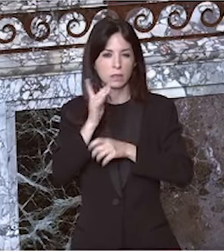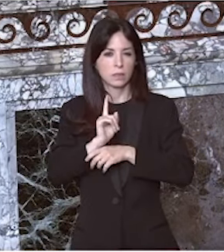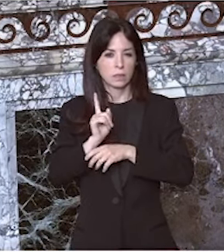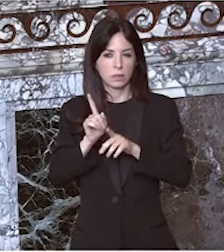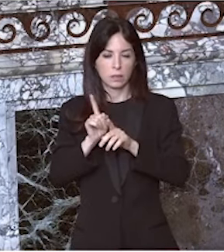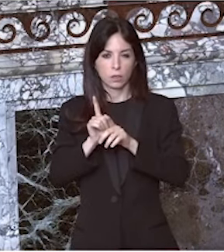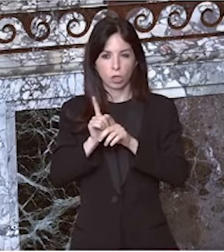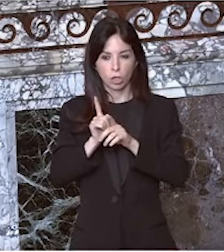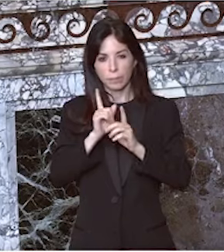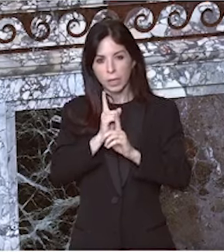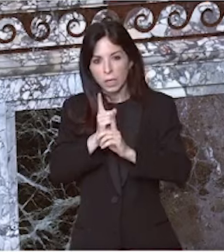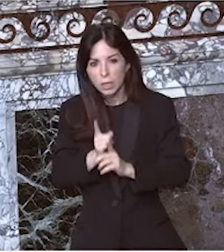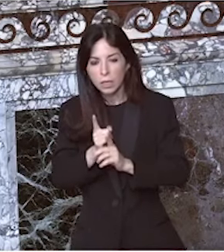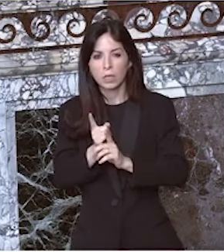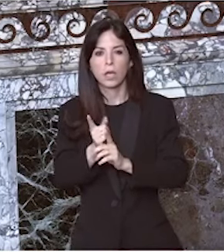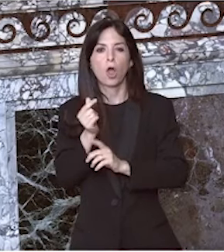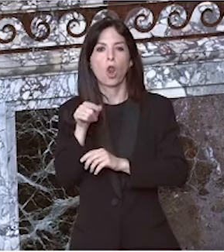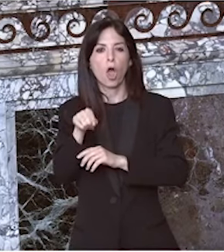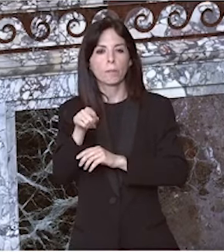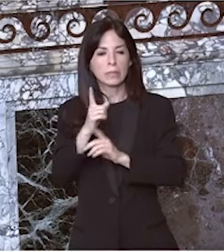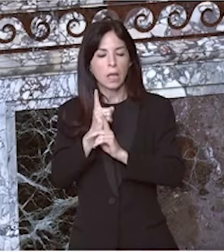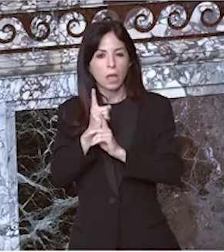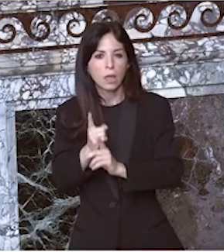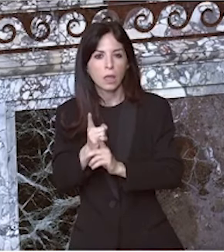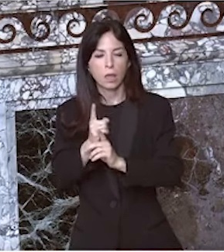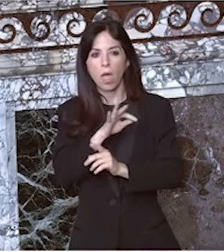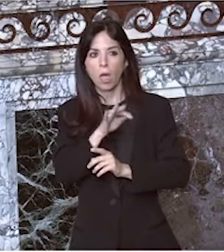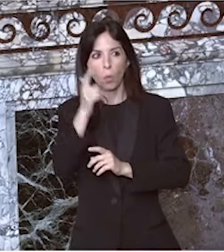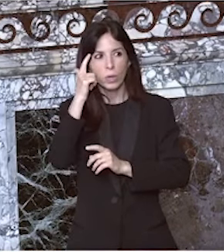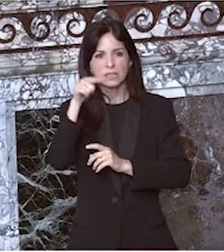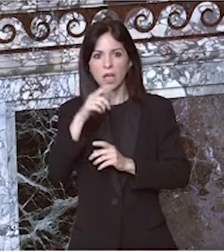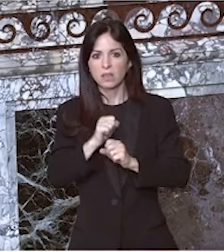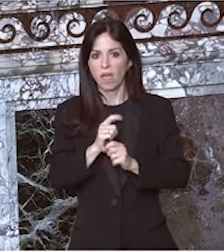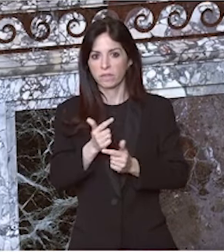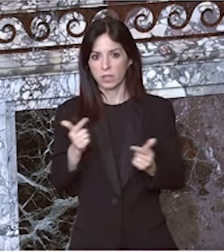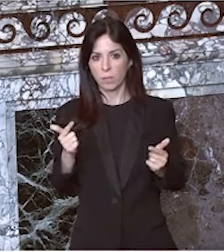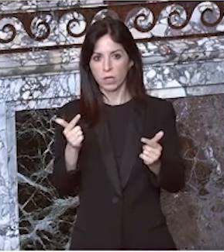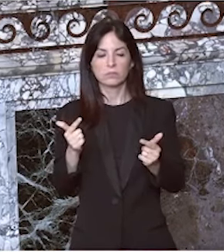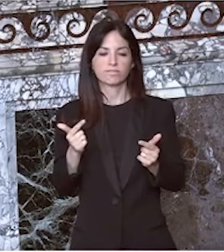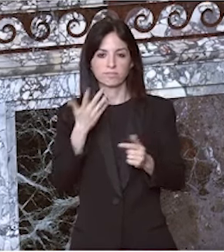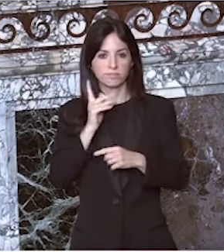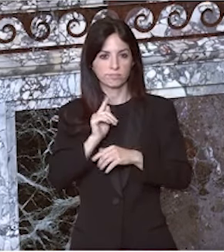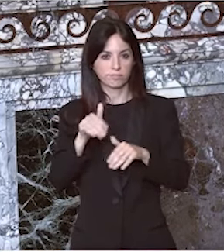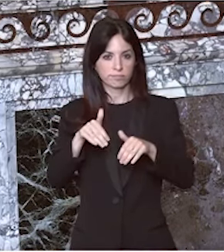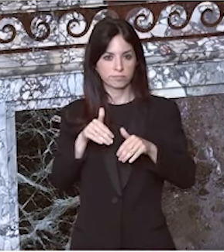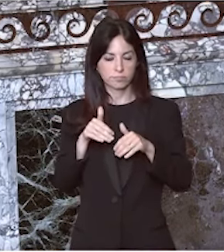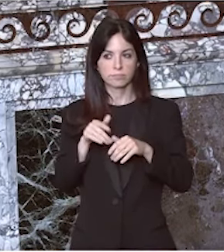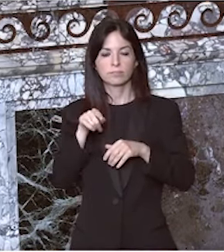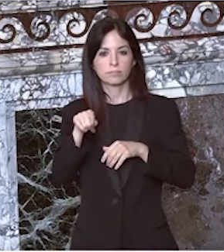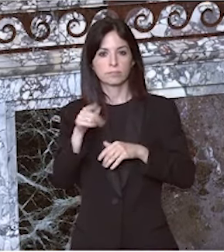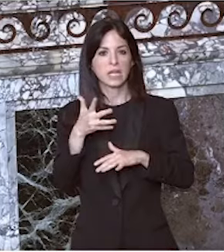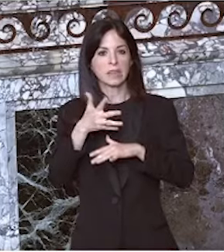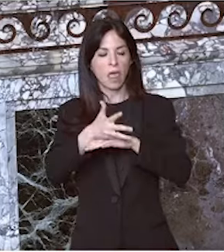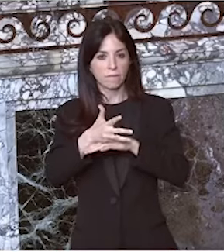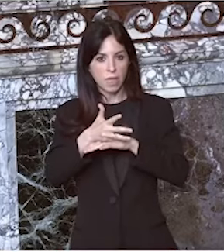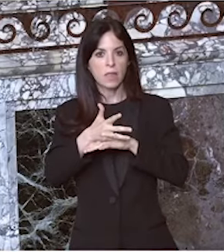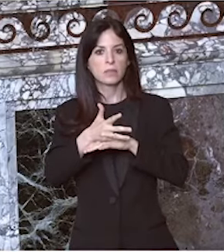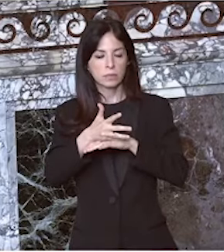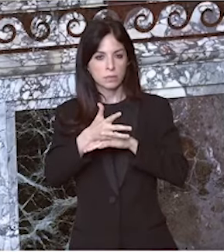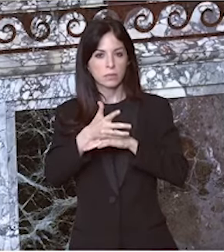dipendere economicamente da nazioni ritenute inaffidabili dal punto di vista geopolitico. Essi hanno effettuato interventi volti